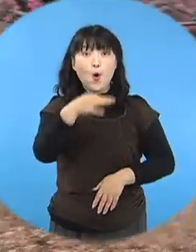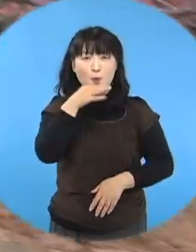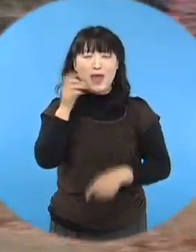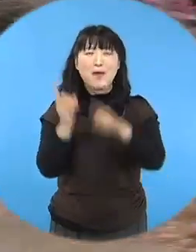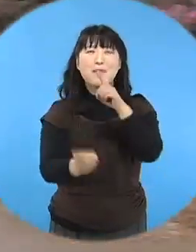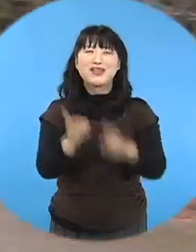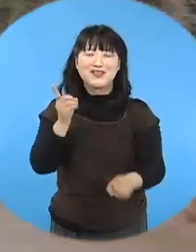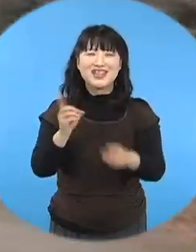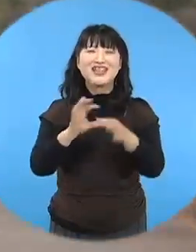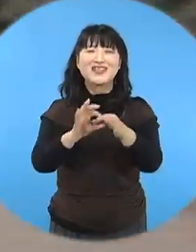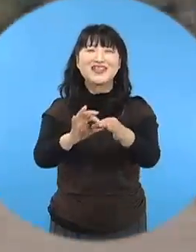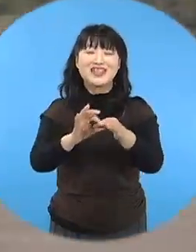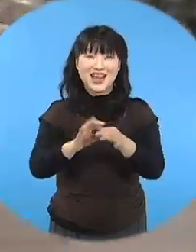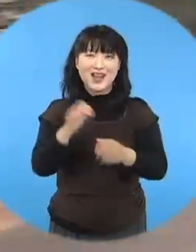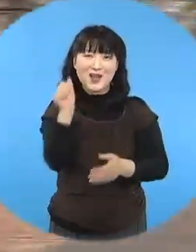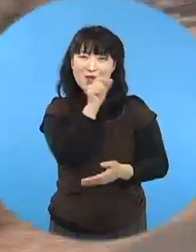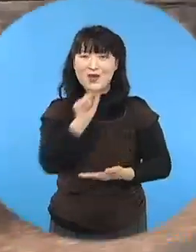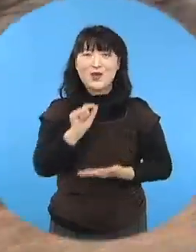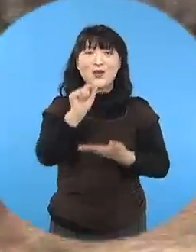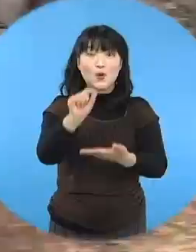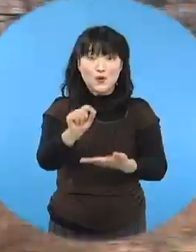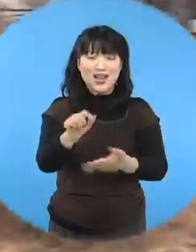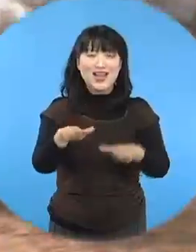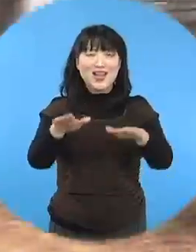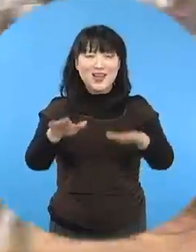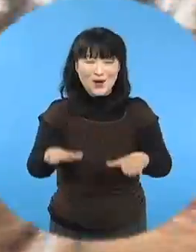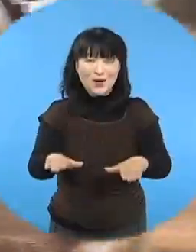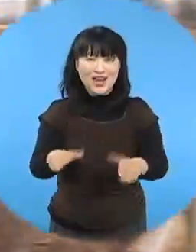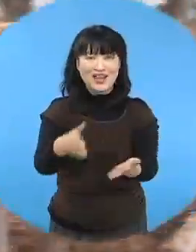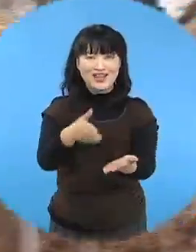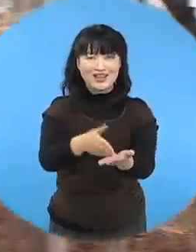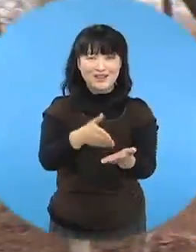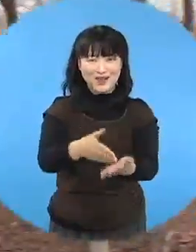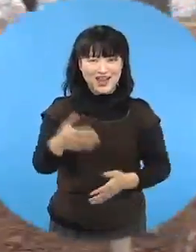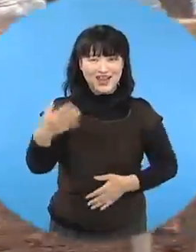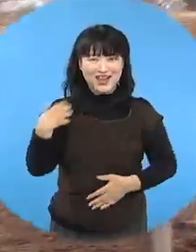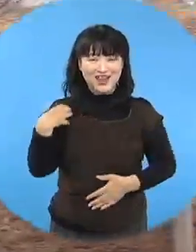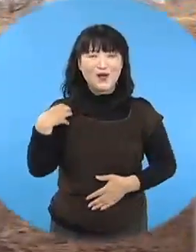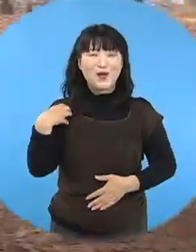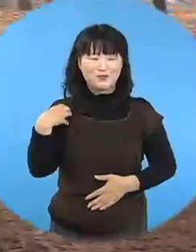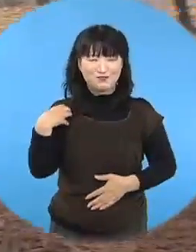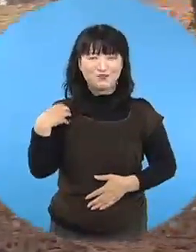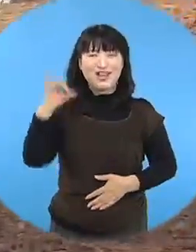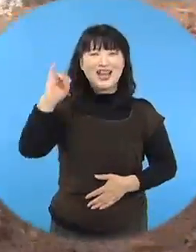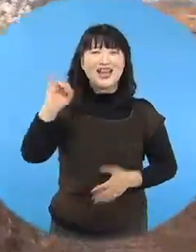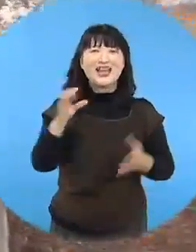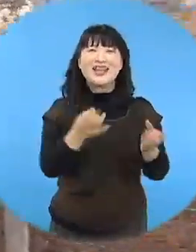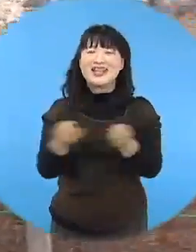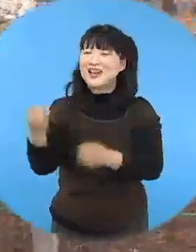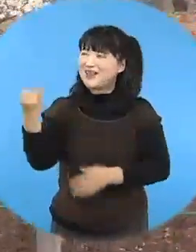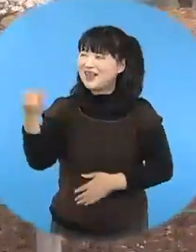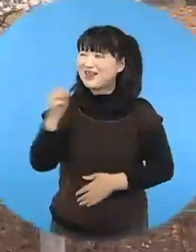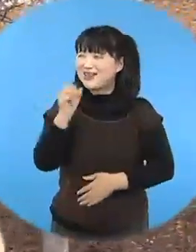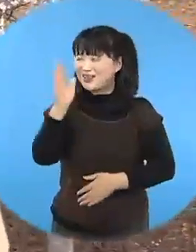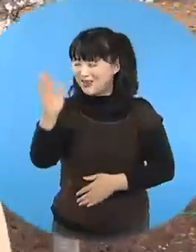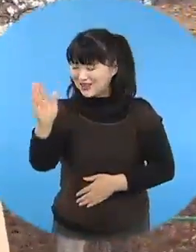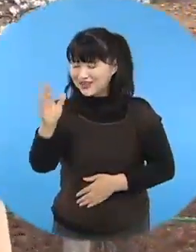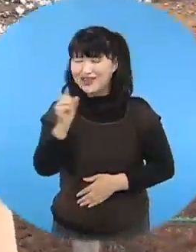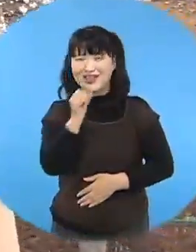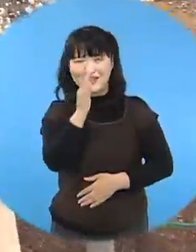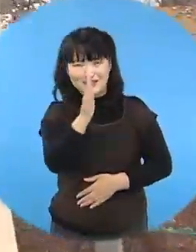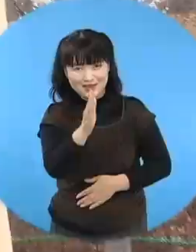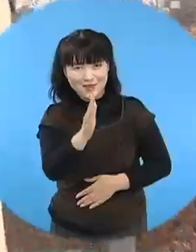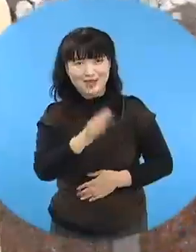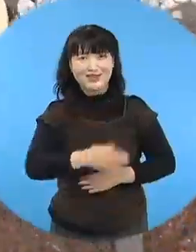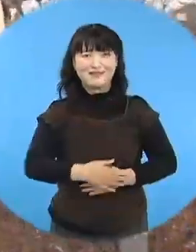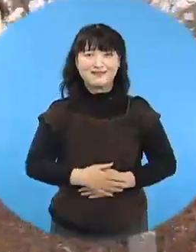りについてご紹介します。今回ご紹介してくださるのは郷土の森博物館の伊沢さんです。よろしくお願いします。 よろ